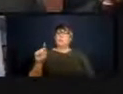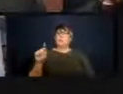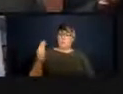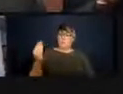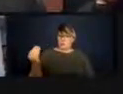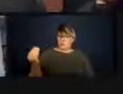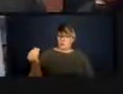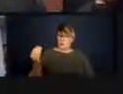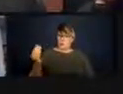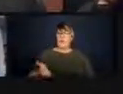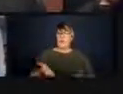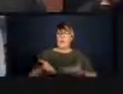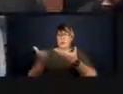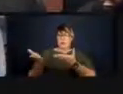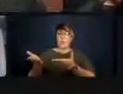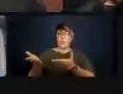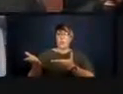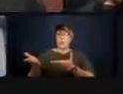mifumo hii.